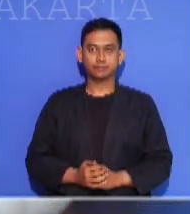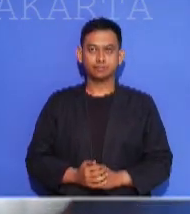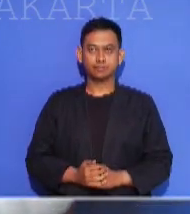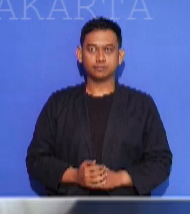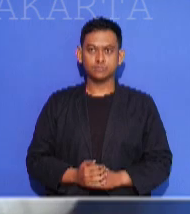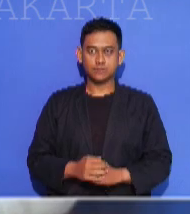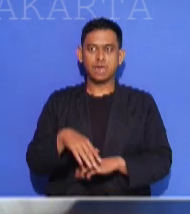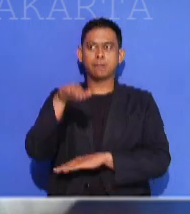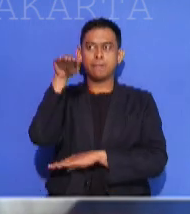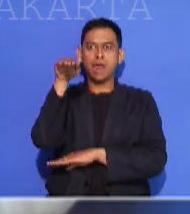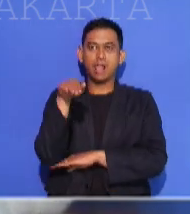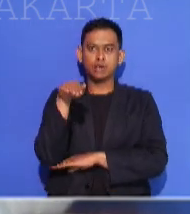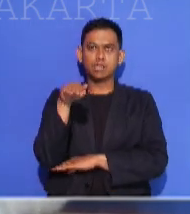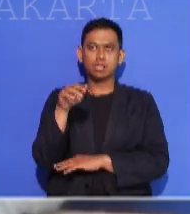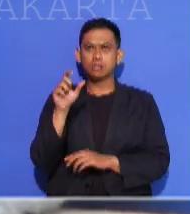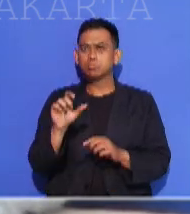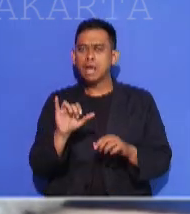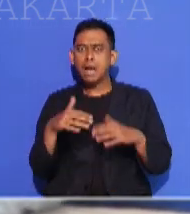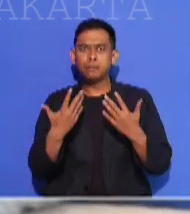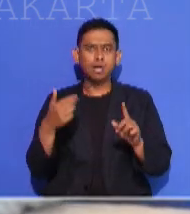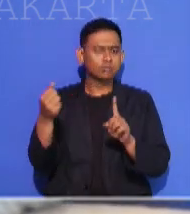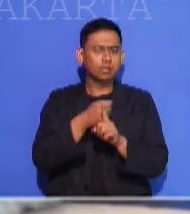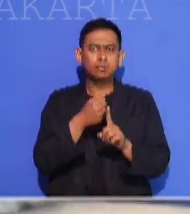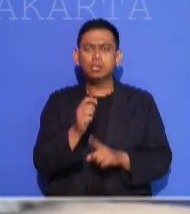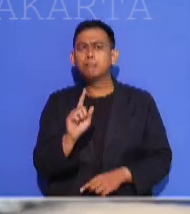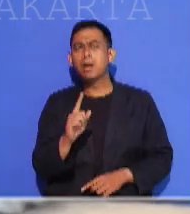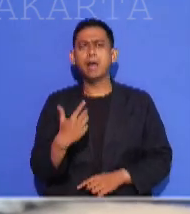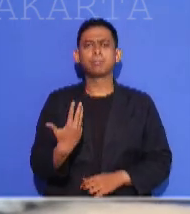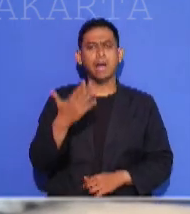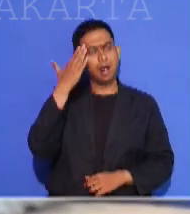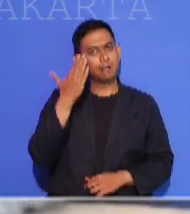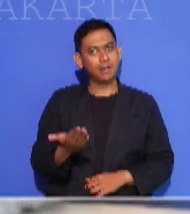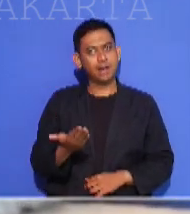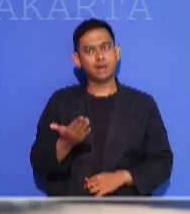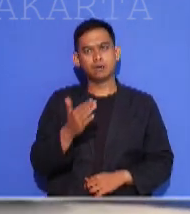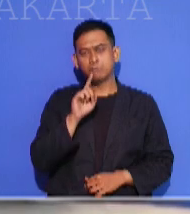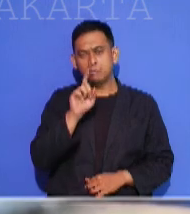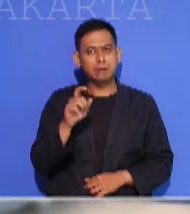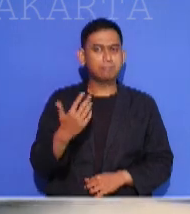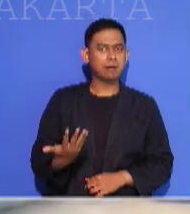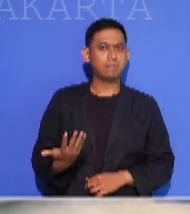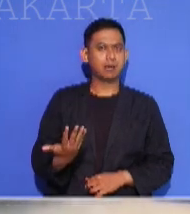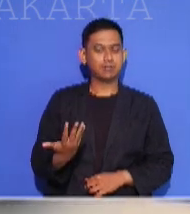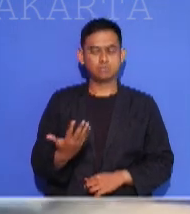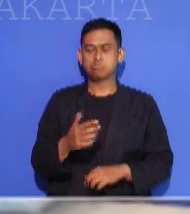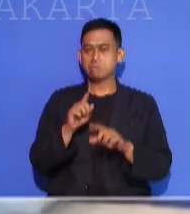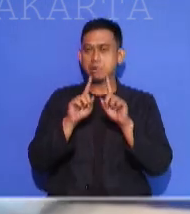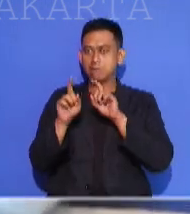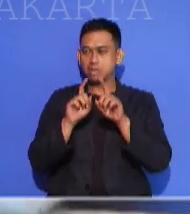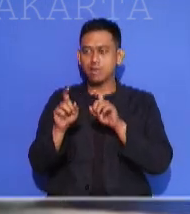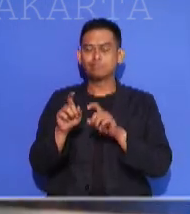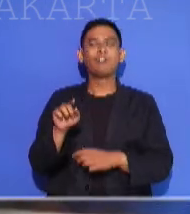tersebut meminta kejelasan dengan cara menanyai apa sebab kecelakaan yang menimpa saudaranya si pelaku